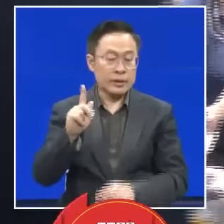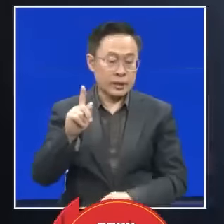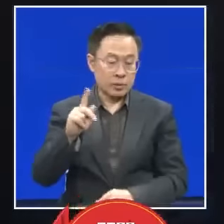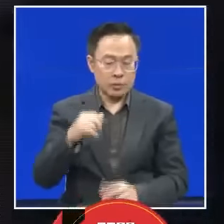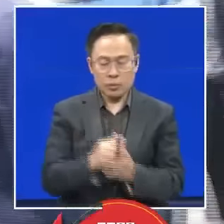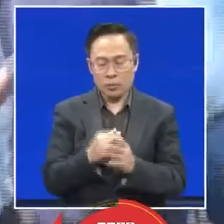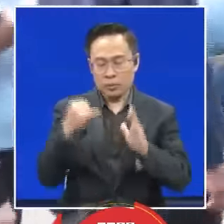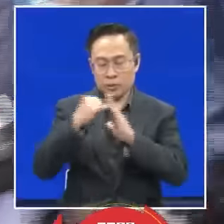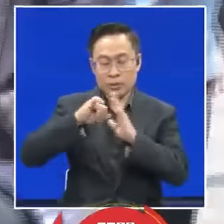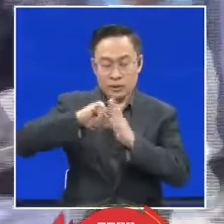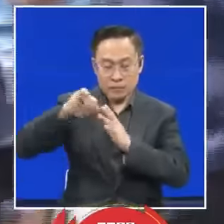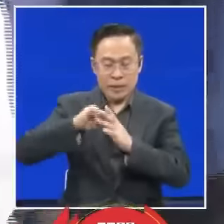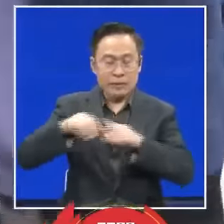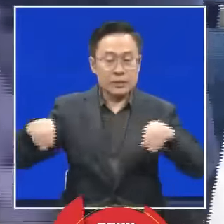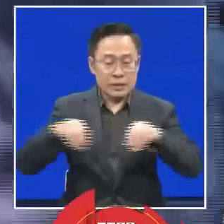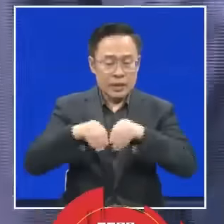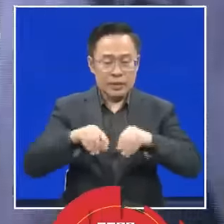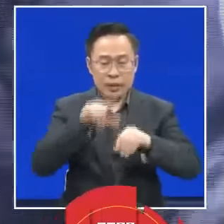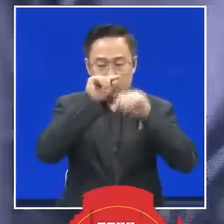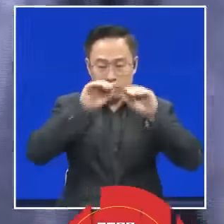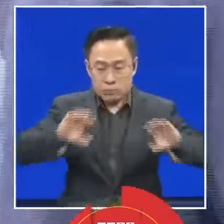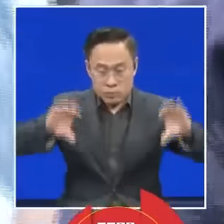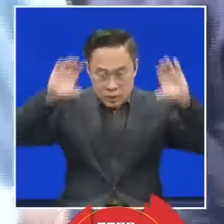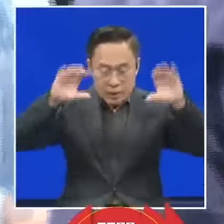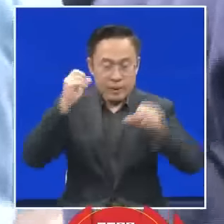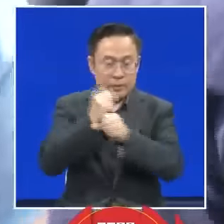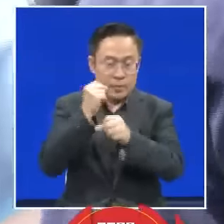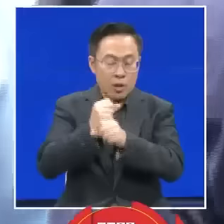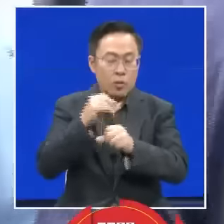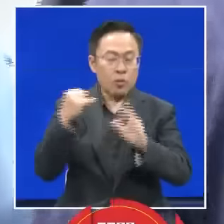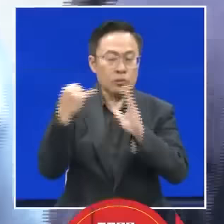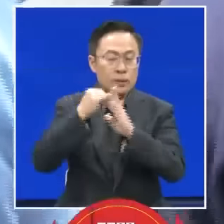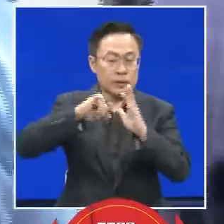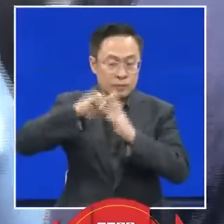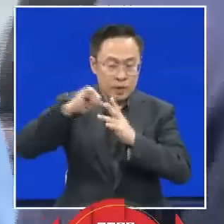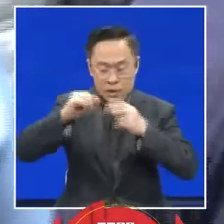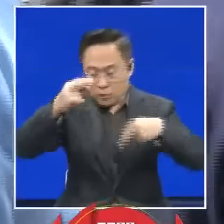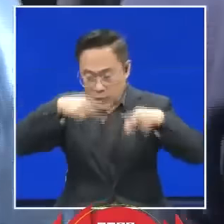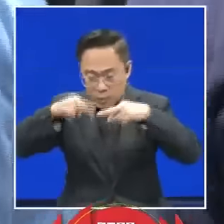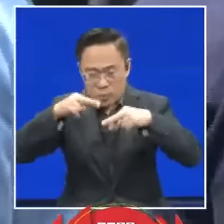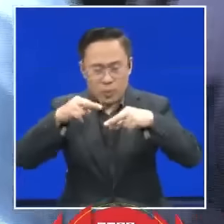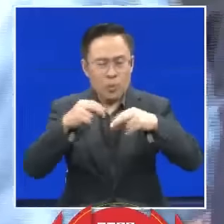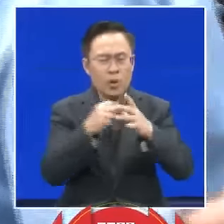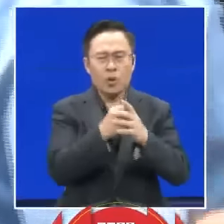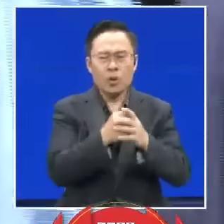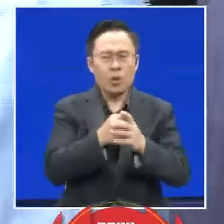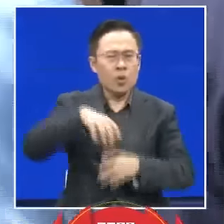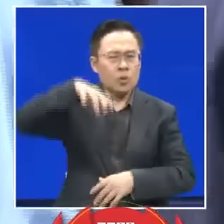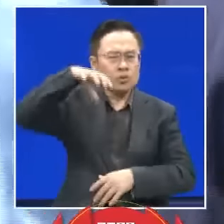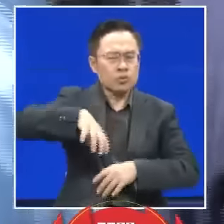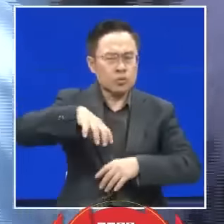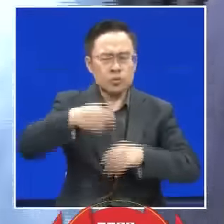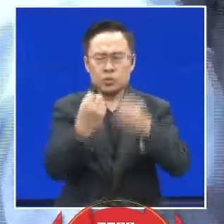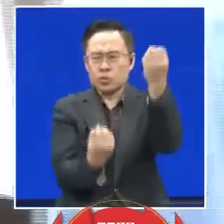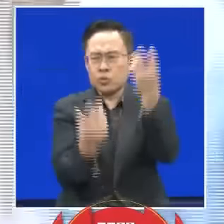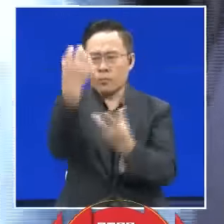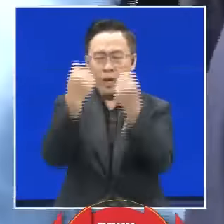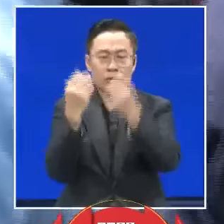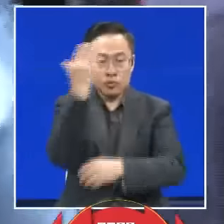ซึ่งก็ตั้งอยู่ที่ใกล้ศาลากลางจังหวัดเชียงใหม่ภายหลังเยี่ยมชมอุทยานหลวงราชพฤกษ์เสร็จสิ้นนะครับแล้วก็รับประทานอาหาร